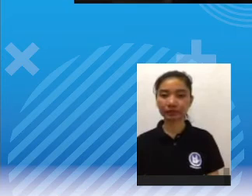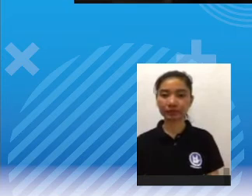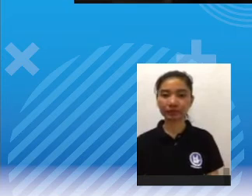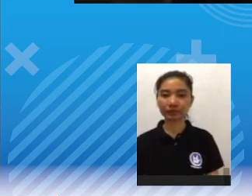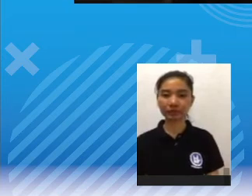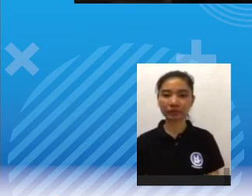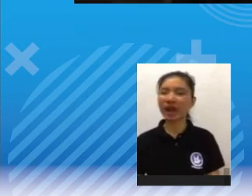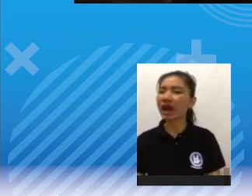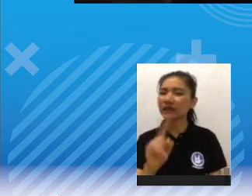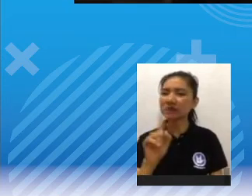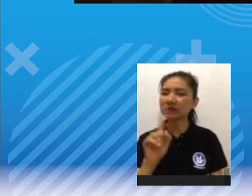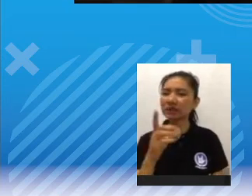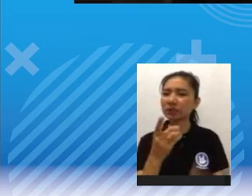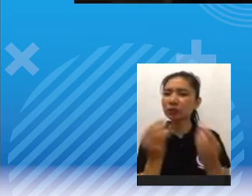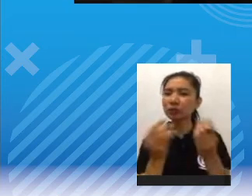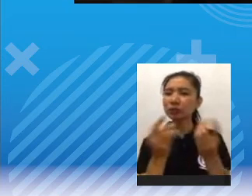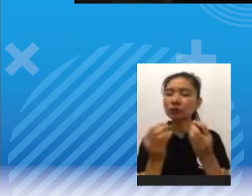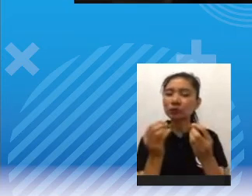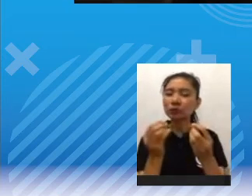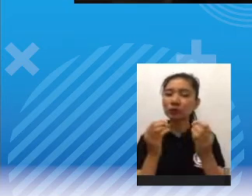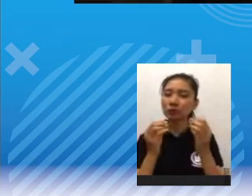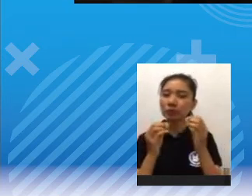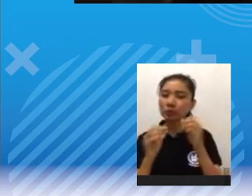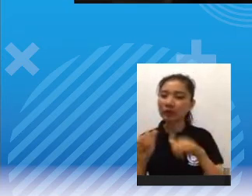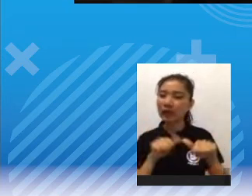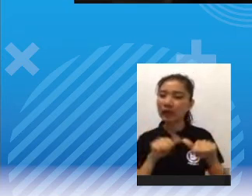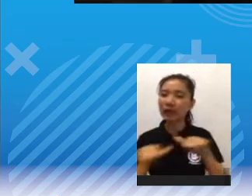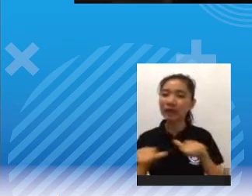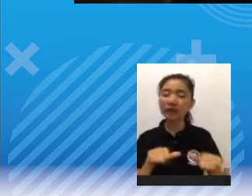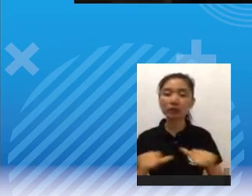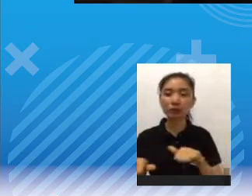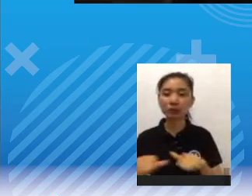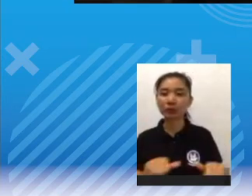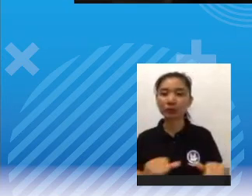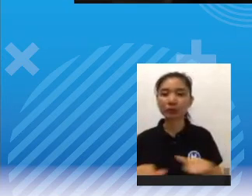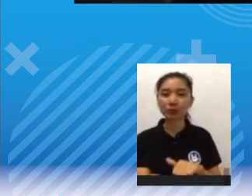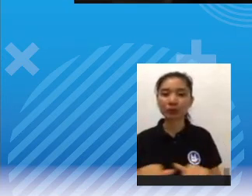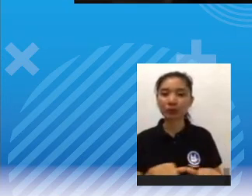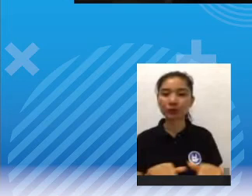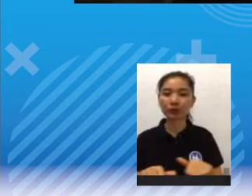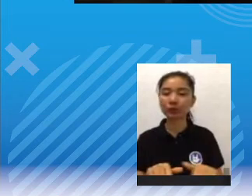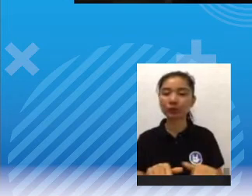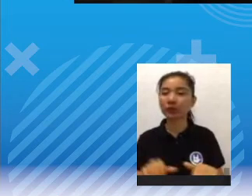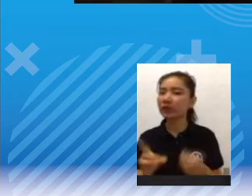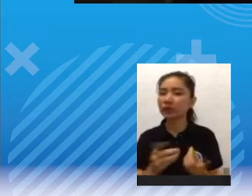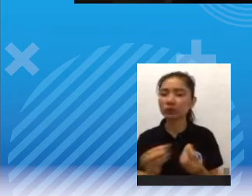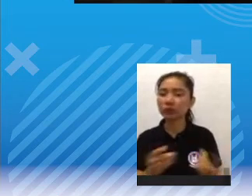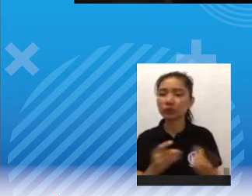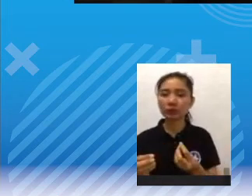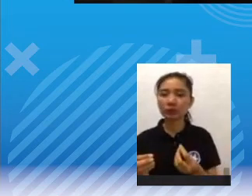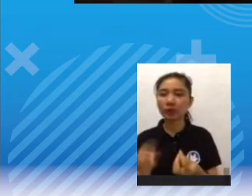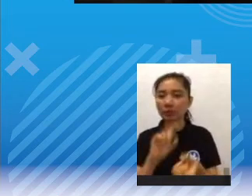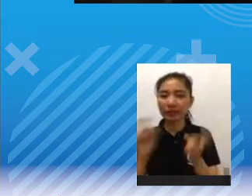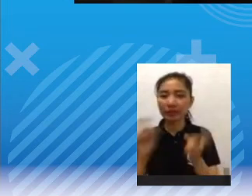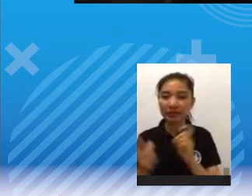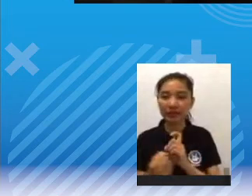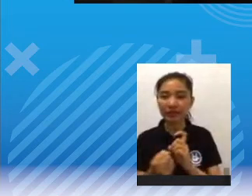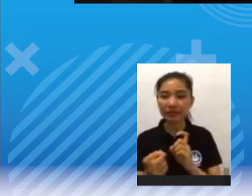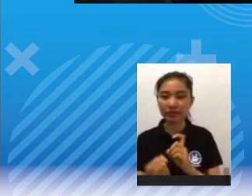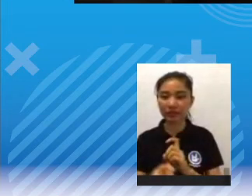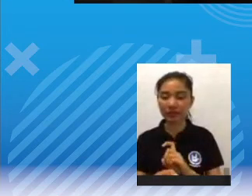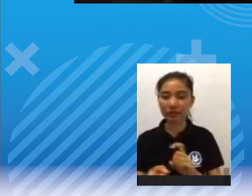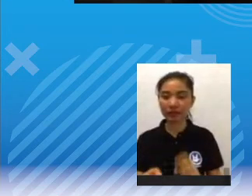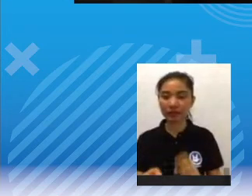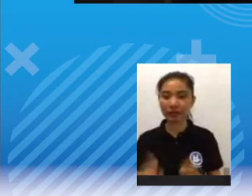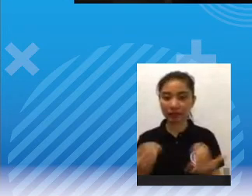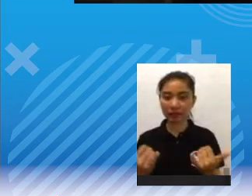isinabuhay ko para makapag-cope ako sa ganitong sitwasyon. So number one, tama si Miss Laurie, no? So what I did is I start